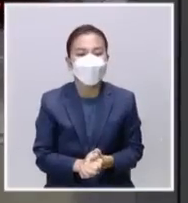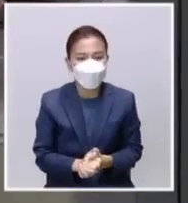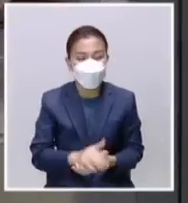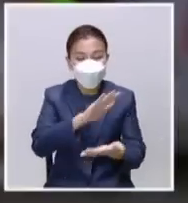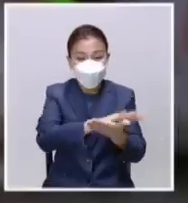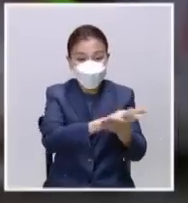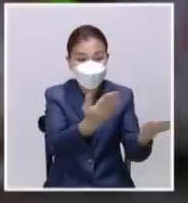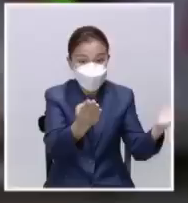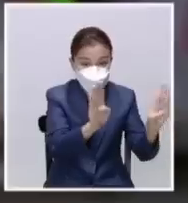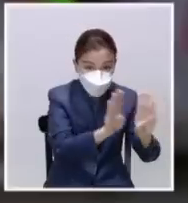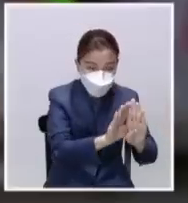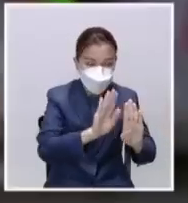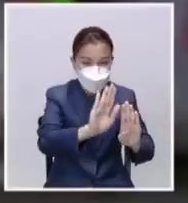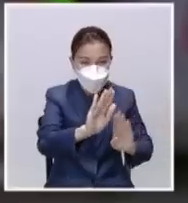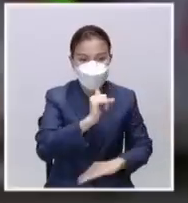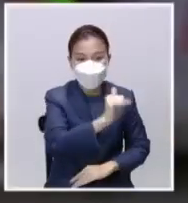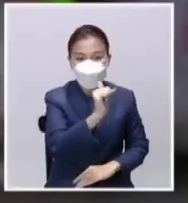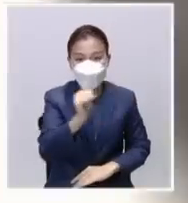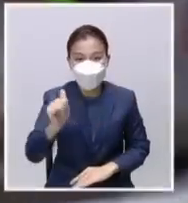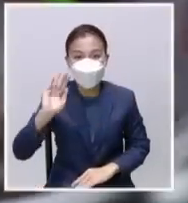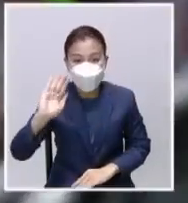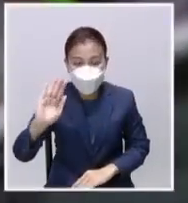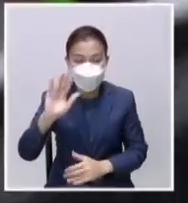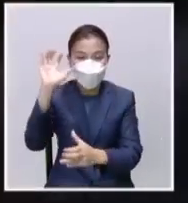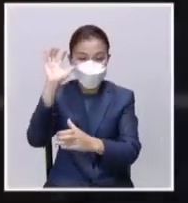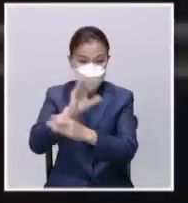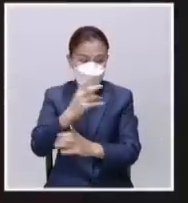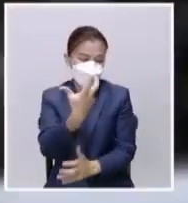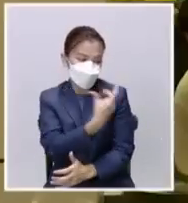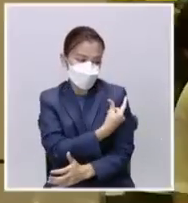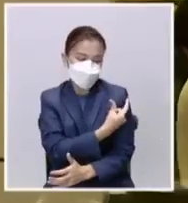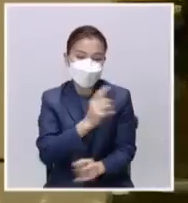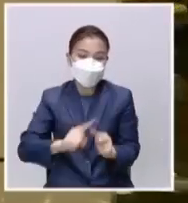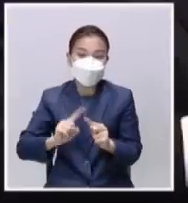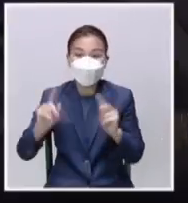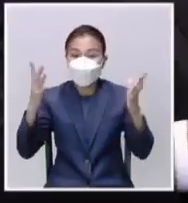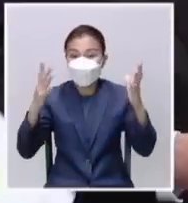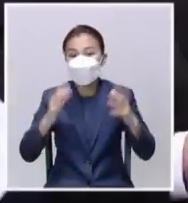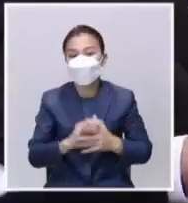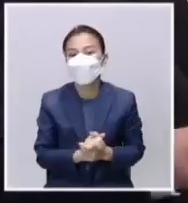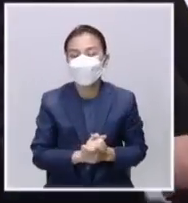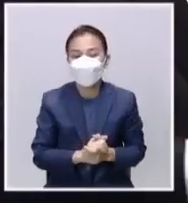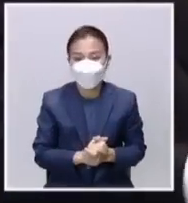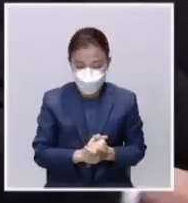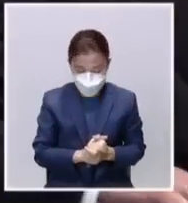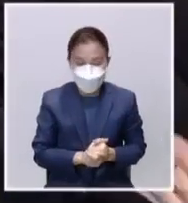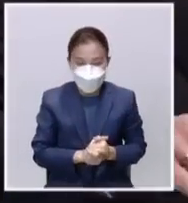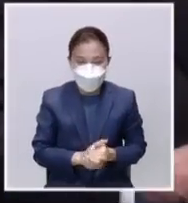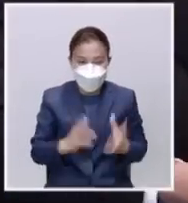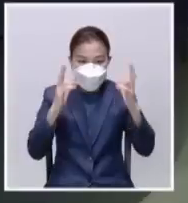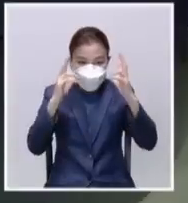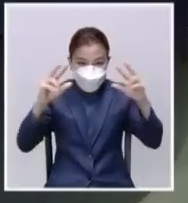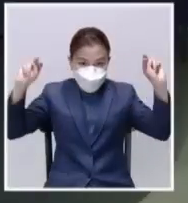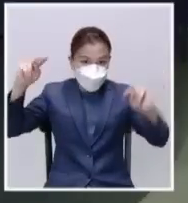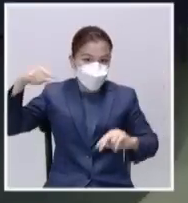งเรียนหรือว่าห้ามเดินทางท่องเที่ยวรวมทั้งมีการบังคับฉีดวัคซีนแต่อย่างใดนะคะด้านนายกรัฐมนตรีอังเกลาแมร์เคิ